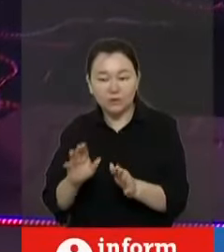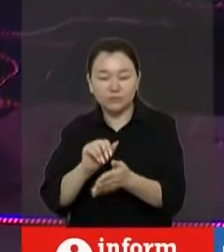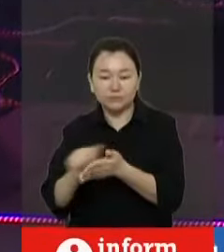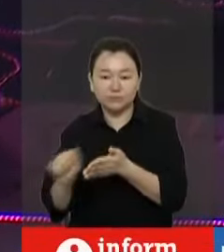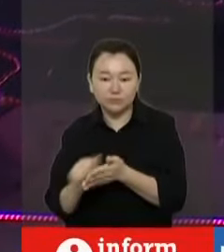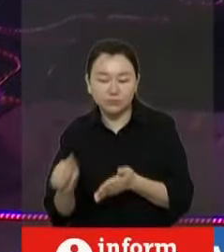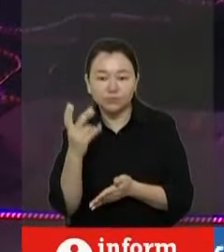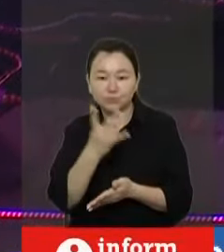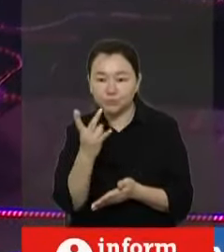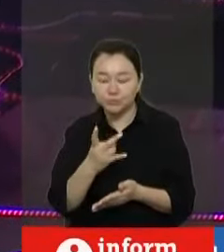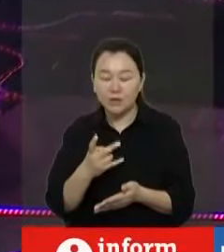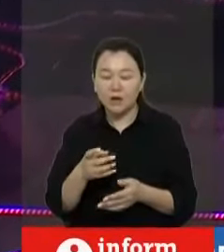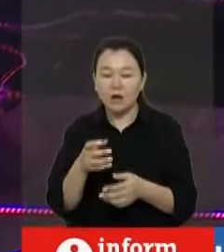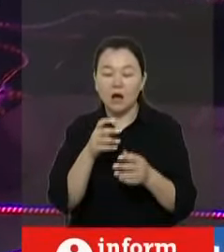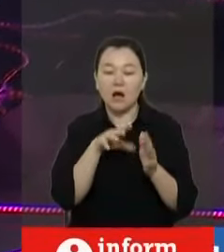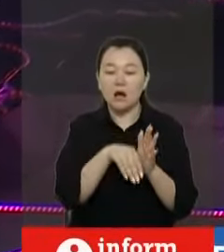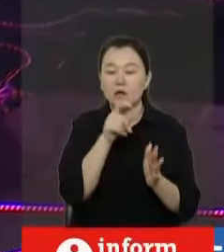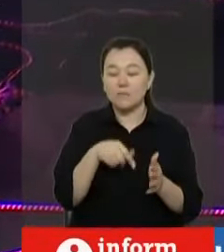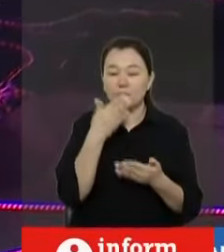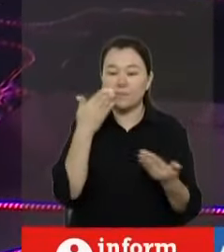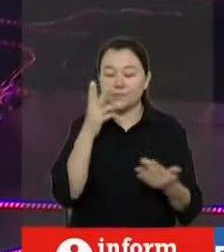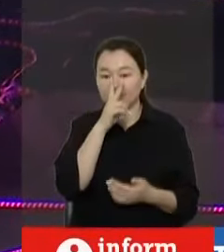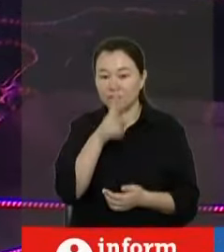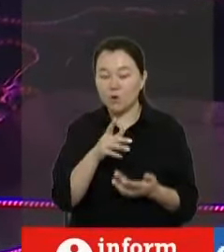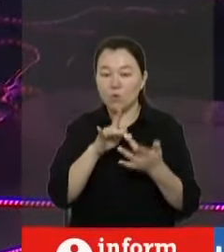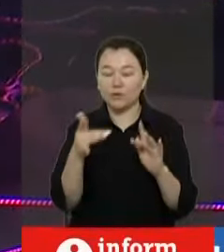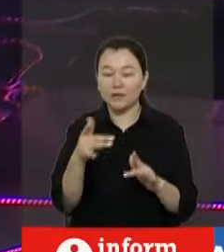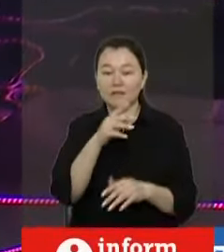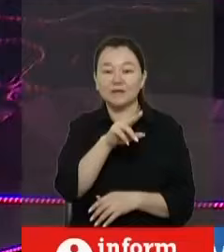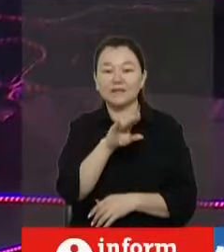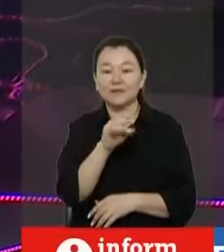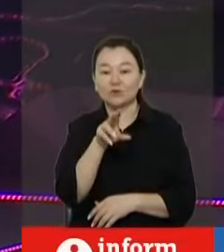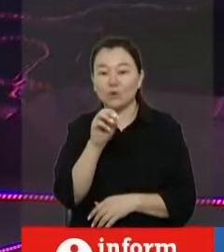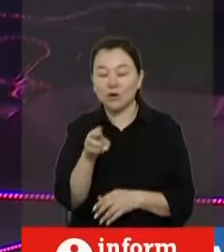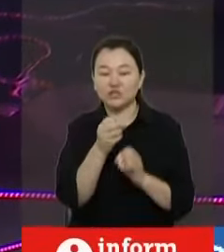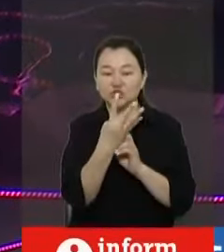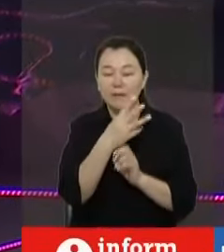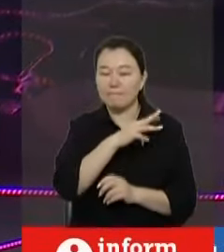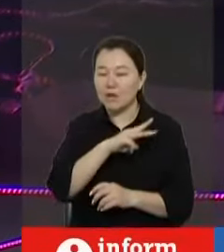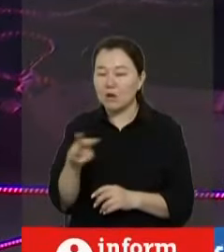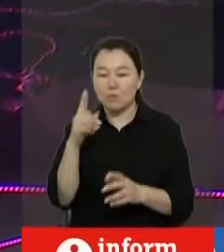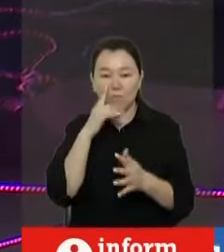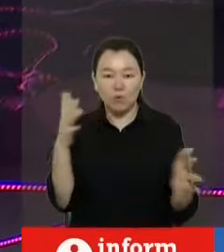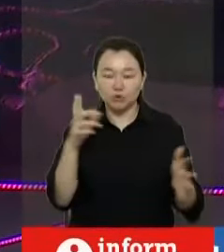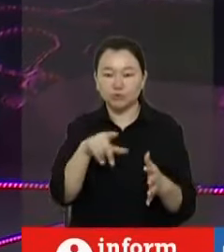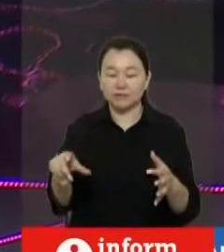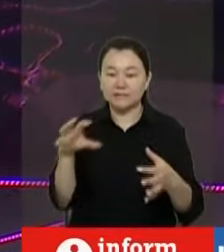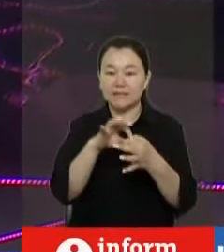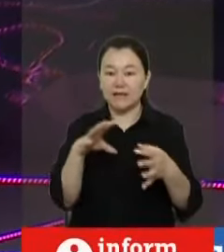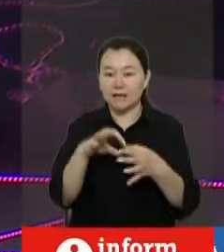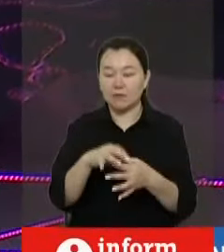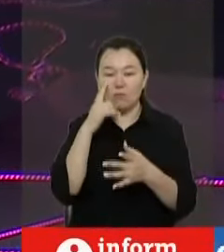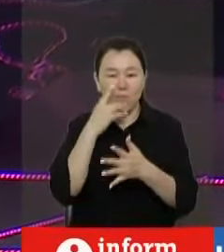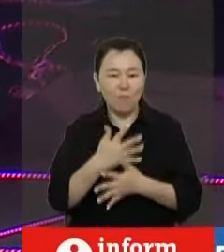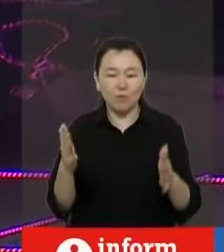дейді. Ал мәжілісменнің сөзінше соңғы 2 жылда онлайн платформаға 14 миллионнан астам қазақстандық тіркелген екен. Оның дені